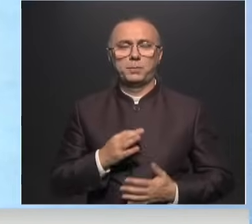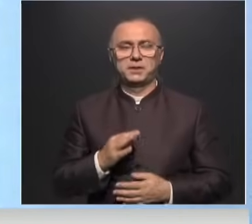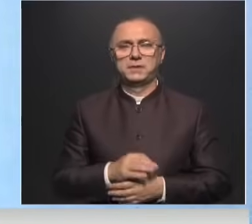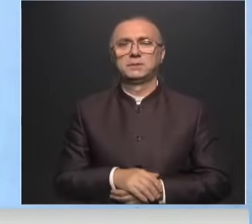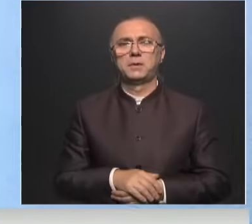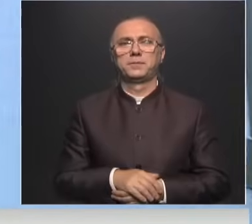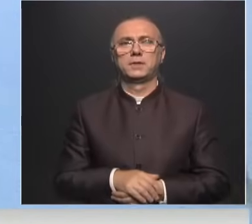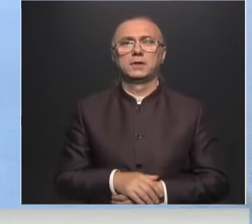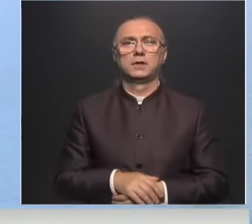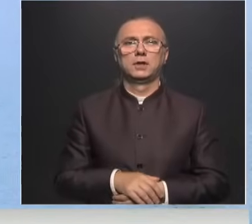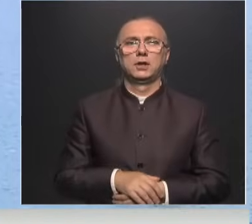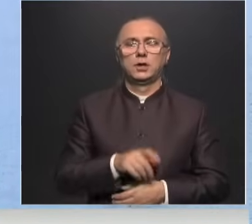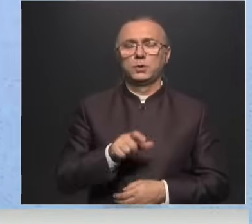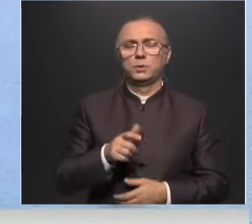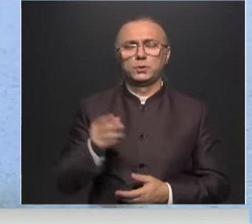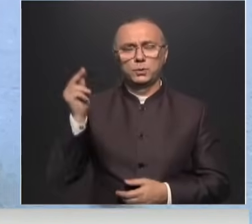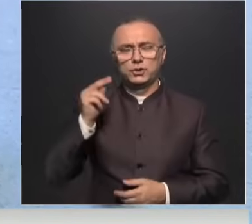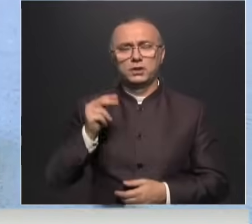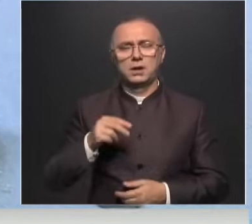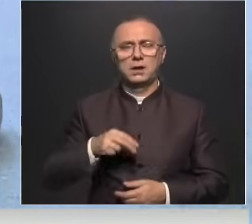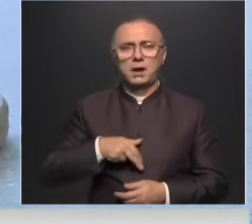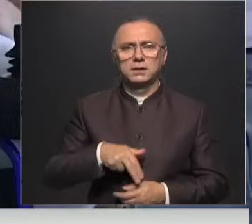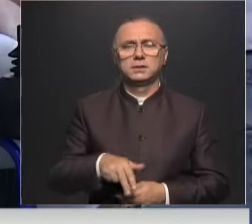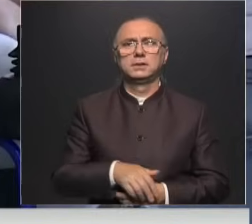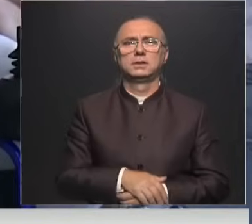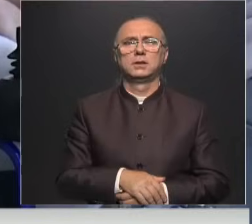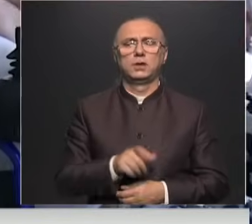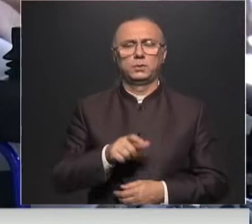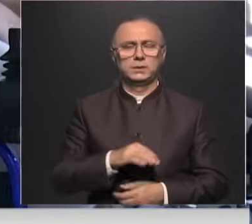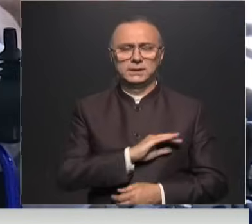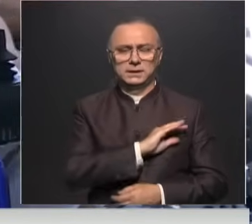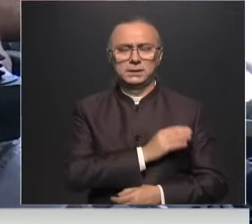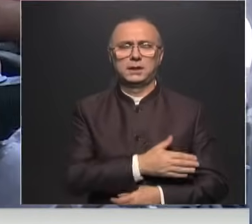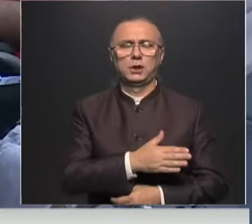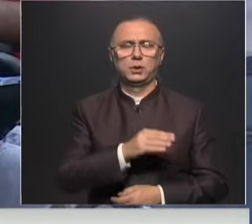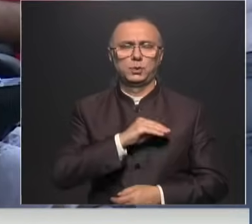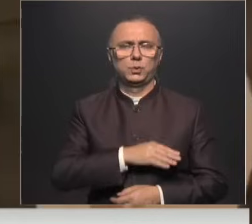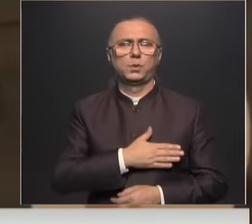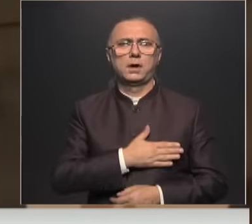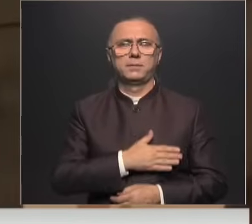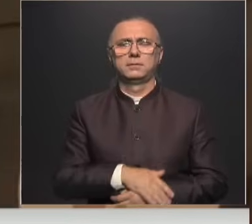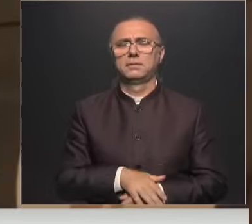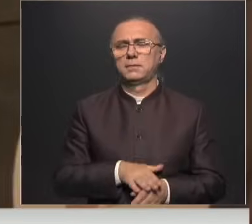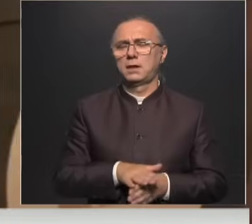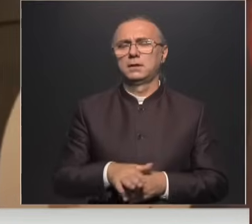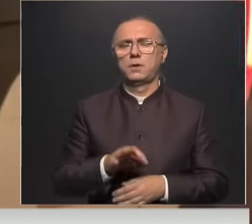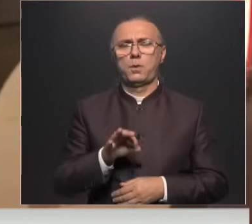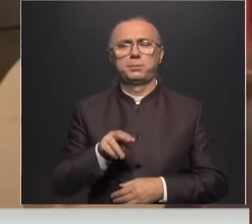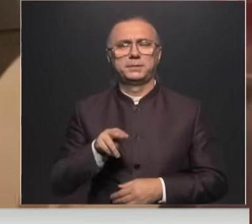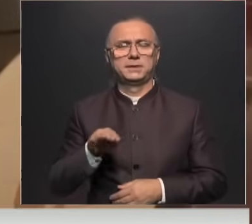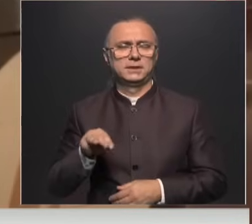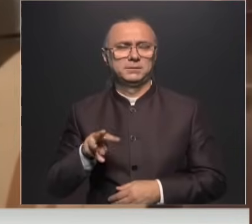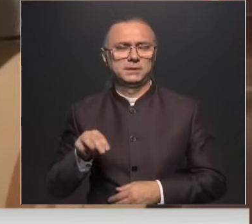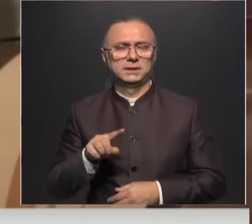которые учатся ходить, они все какие-то очень сильные, сильный духом, полный оптимизма. Допустим,